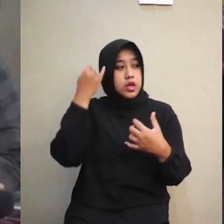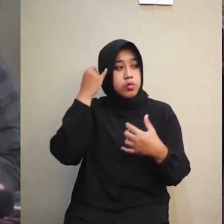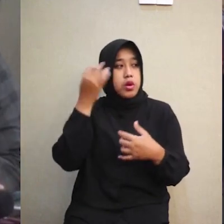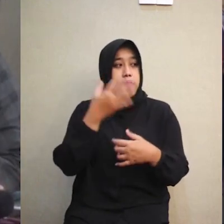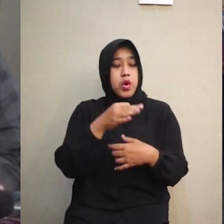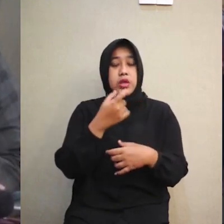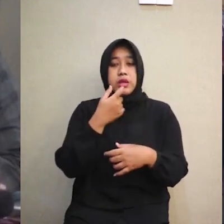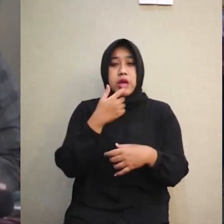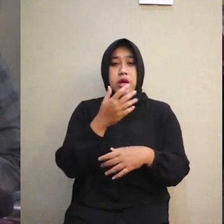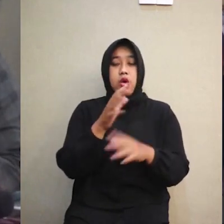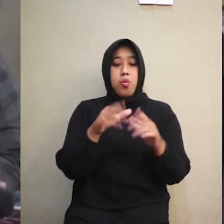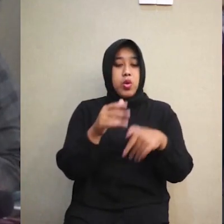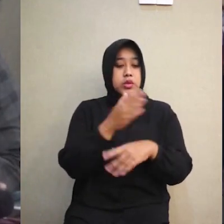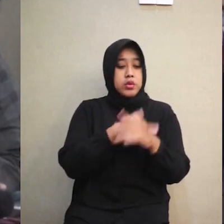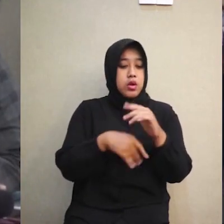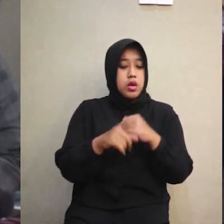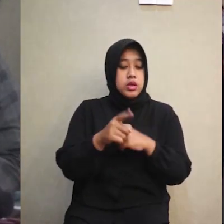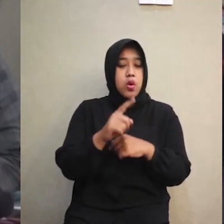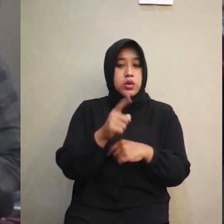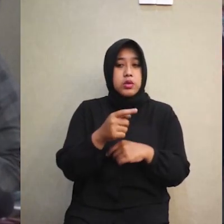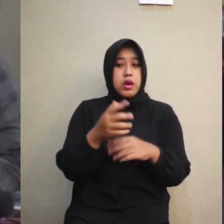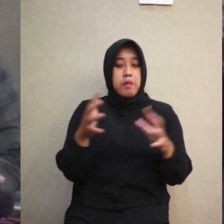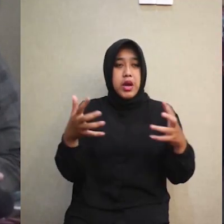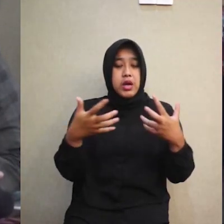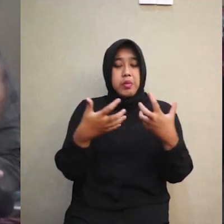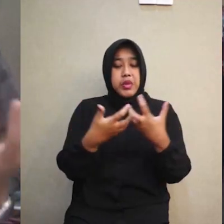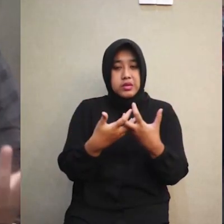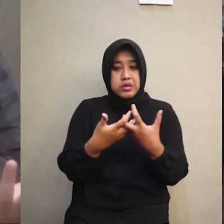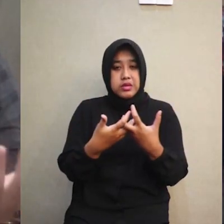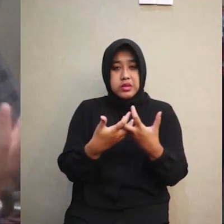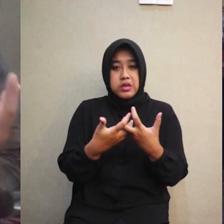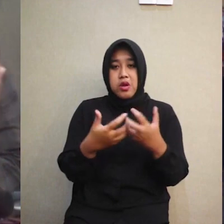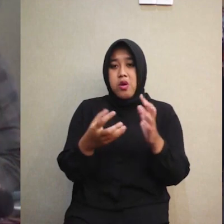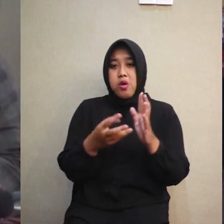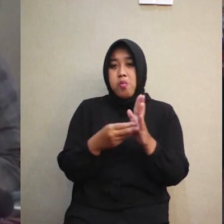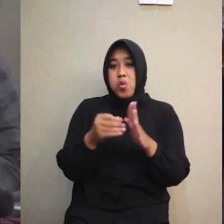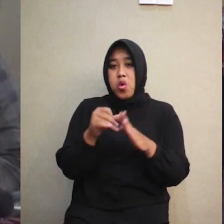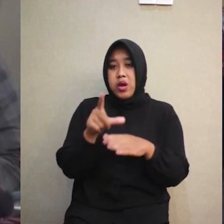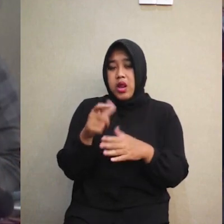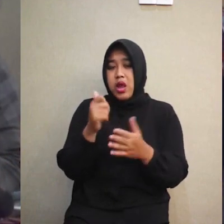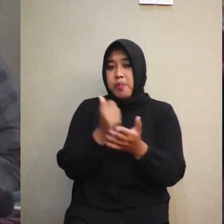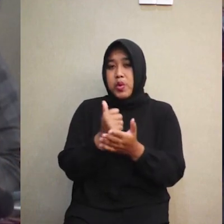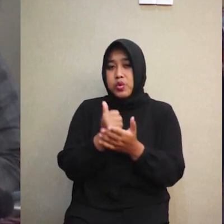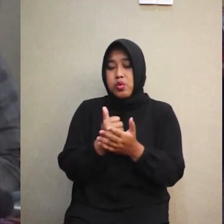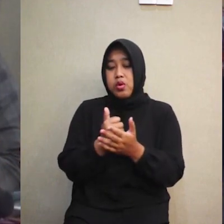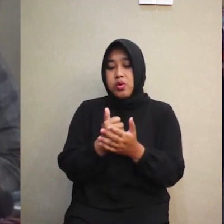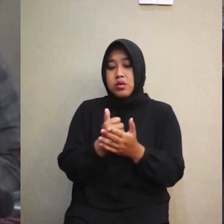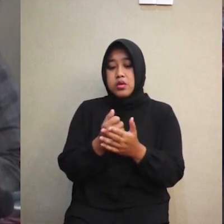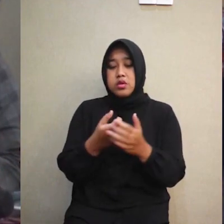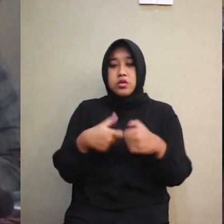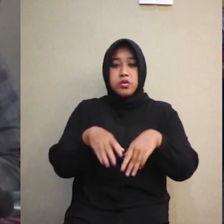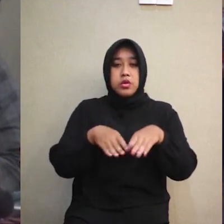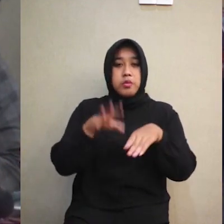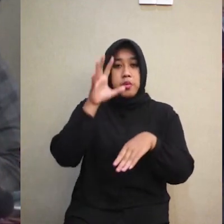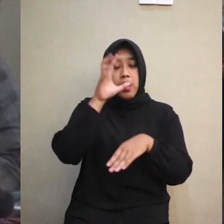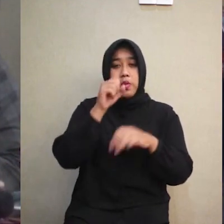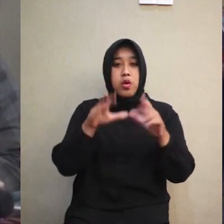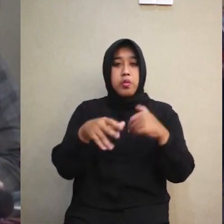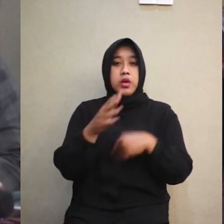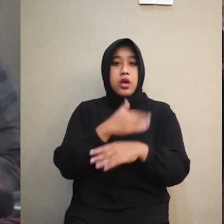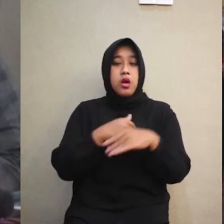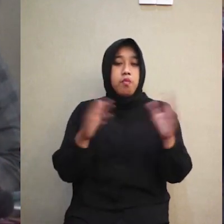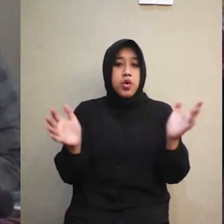disabilitas dia harus udah beradaptasi dengan model yang paling memadai dalam memahami disabilitas sehingga